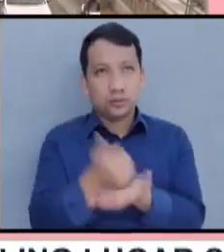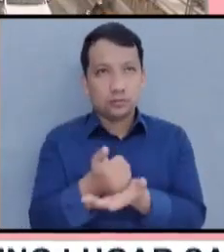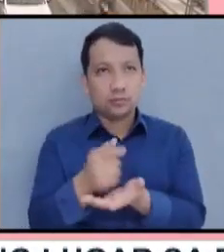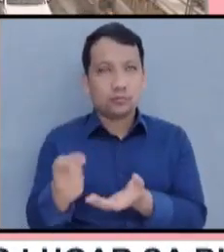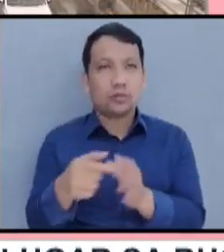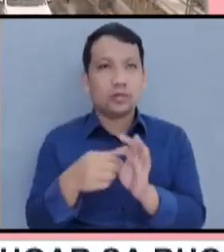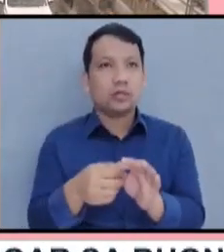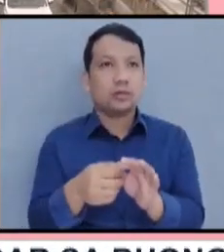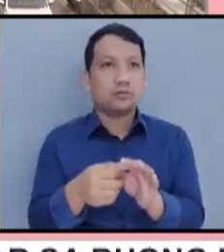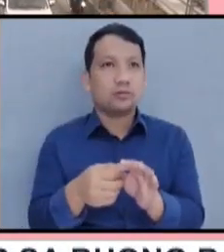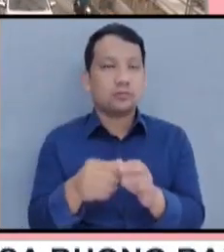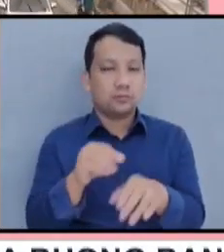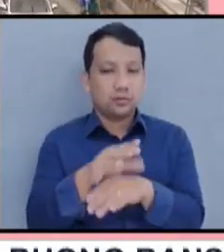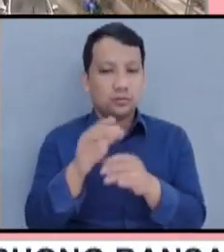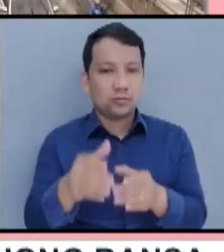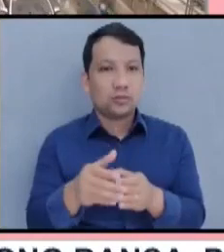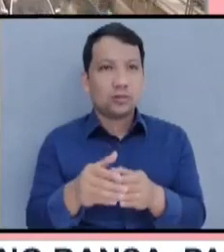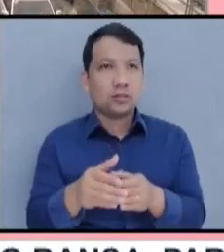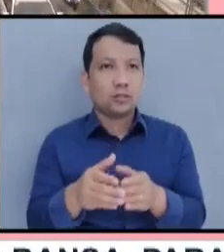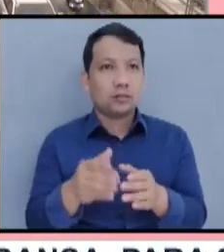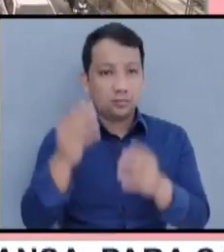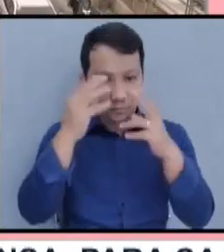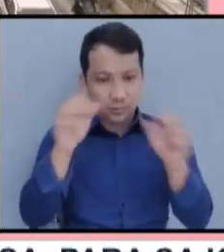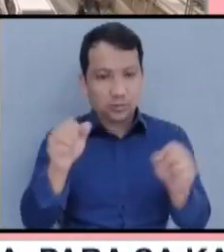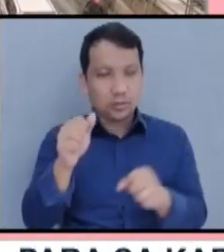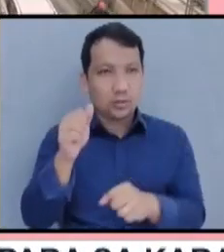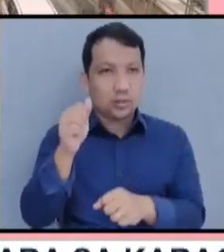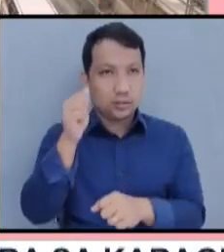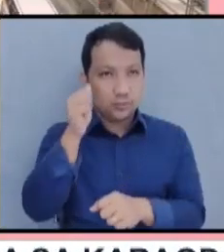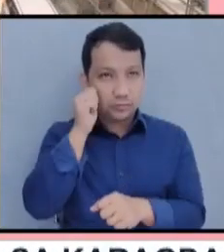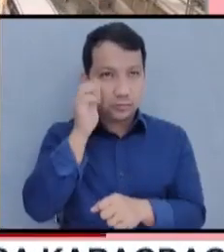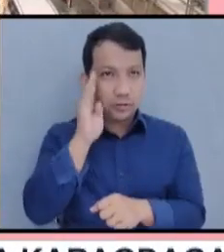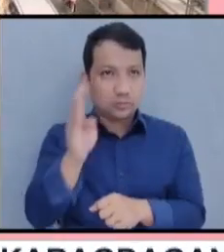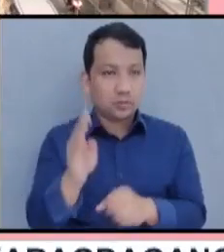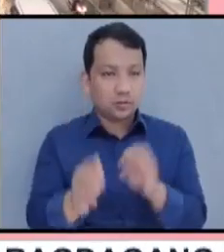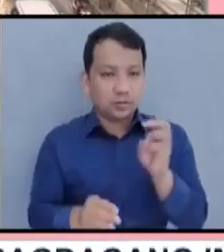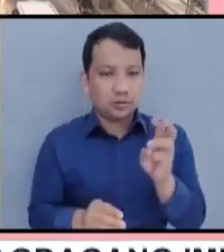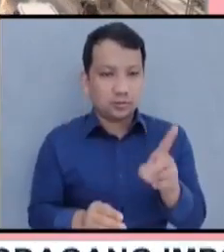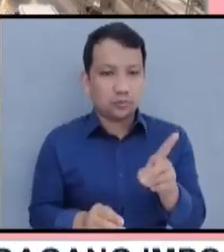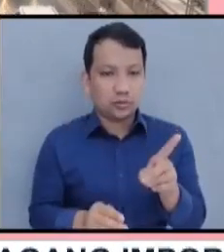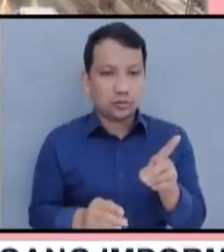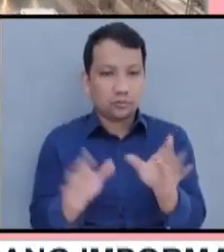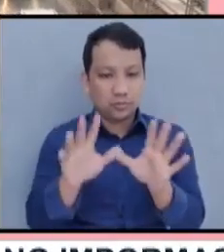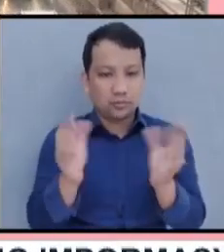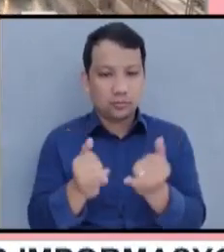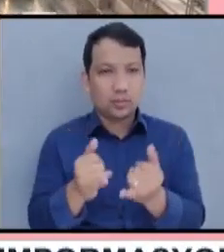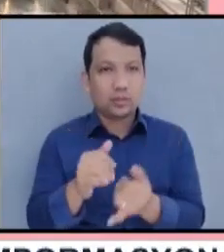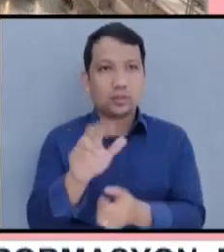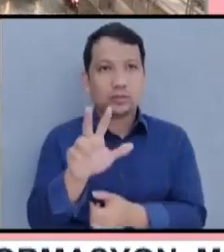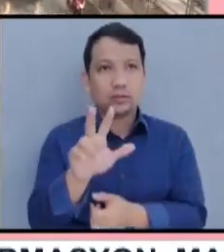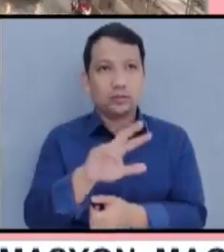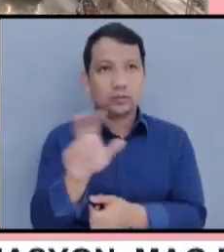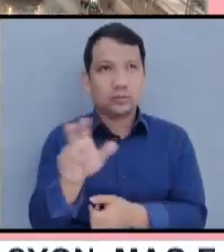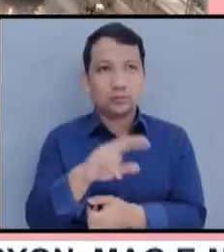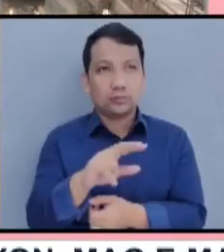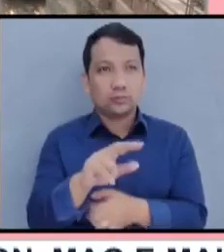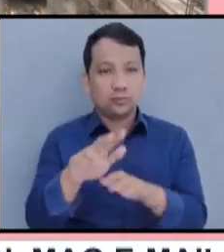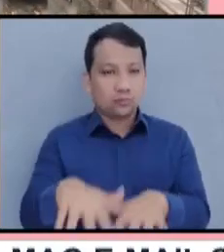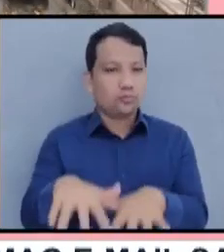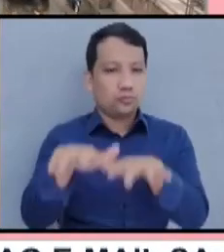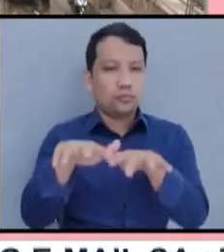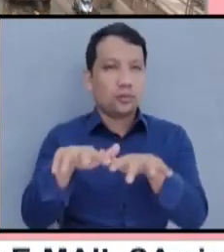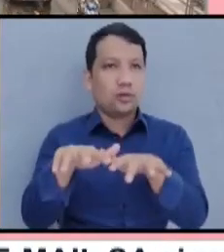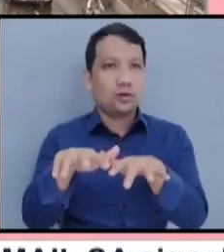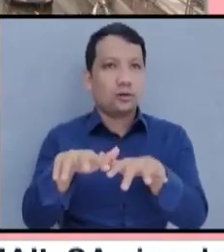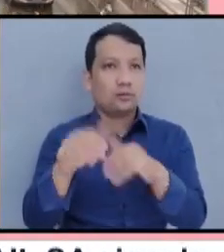panlunsod council ang hiling ni Mayor Alby Benitez. Sa 61 barangay ng lunsod, 33 dito ang binaha. Dahil dito,